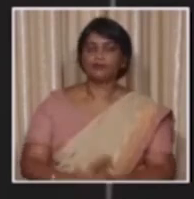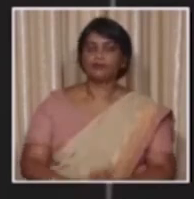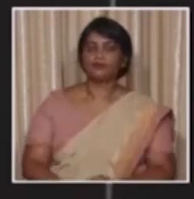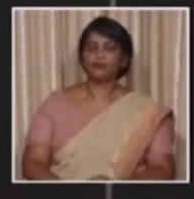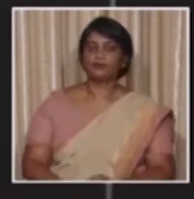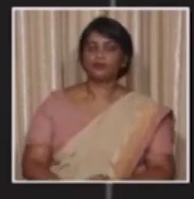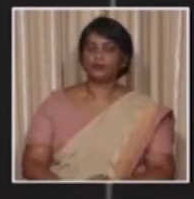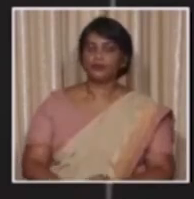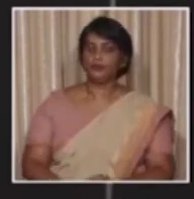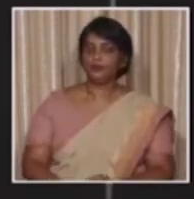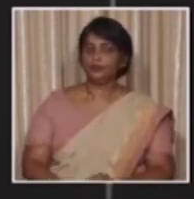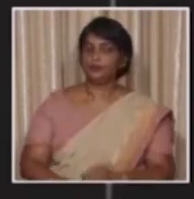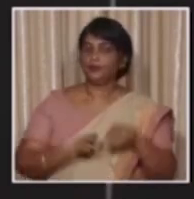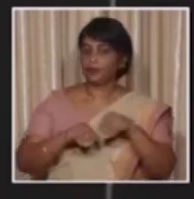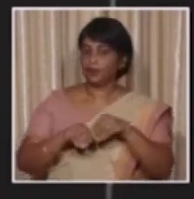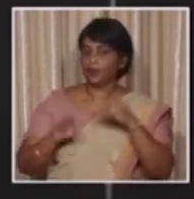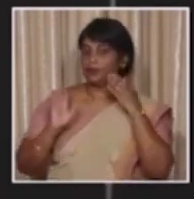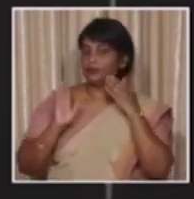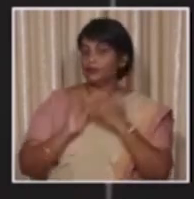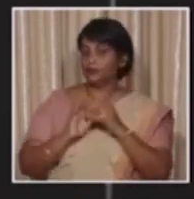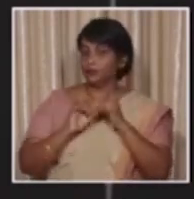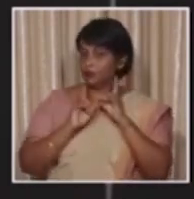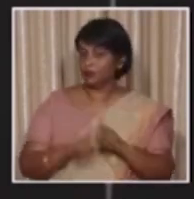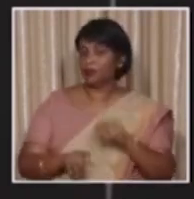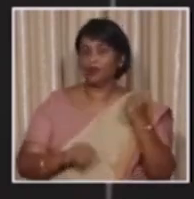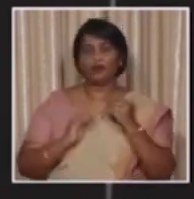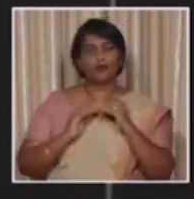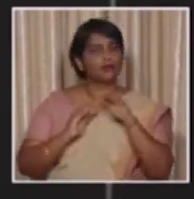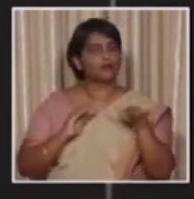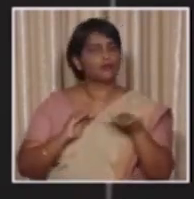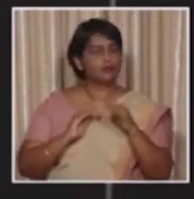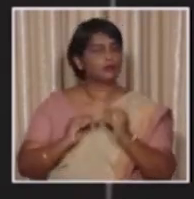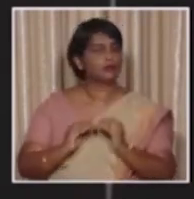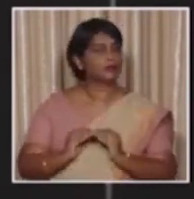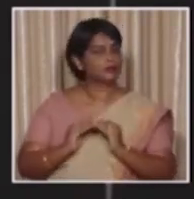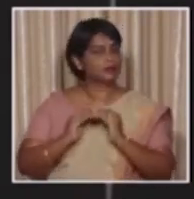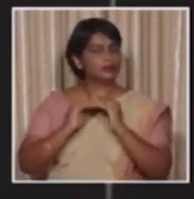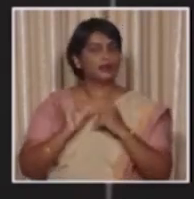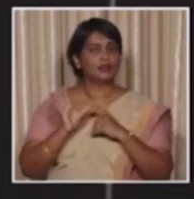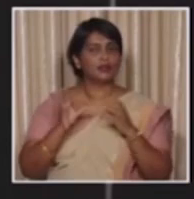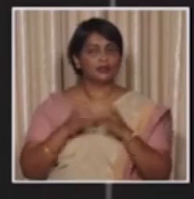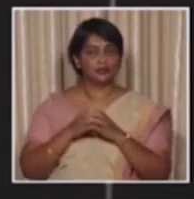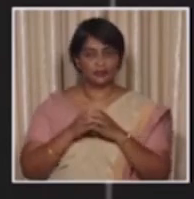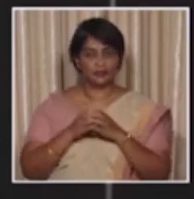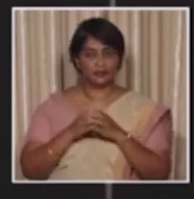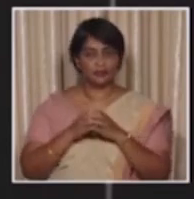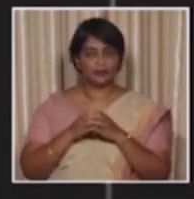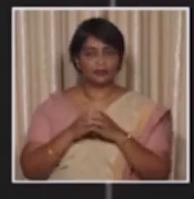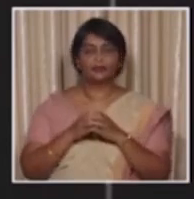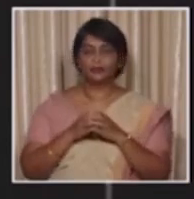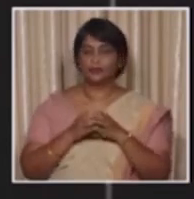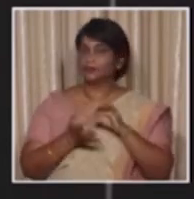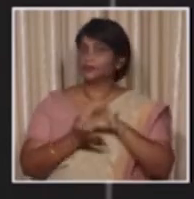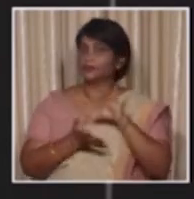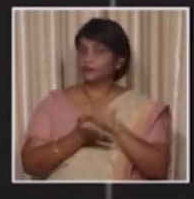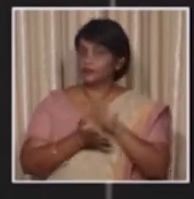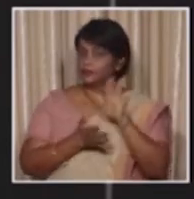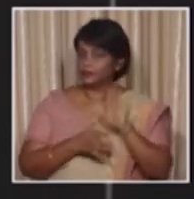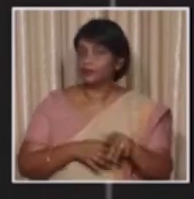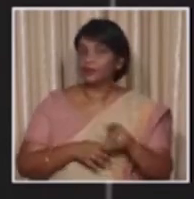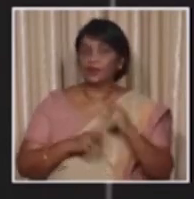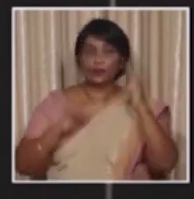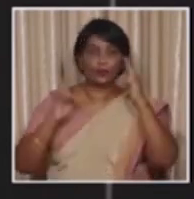பெருந்தோட்ட பிராந்தியத்துக்கான புதிய கிராமங்கள் அபிவிருத்தி அதிகார சபை நிறுவப்பட்டிருப்பது மலையக